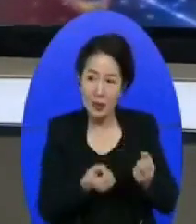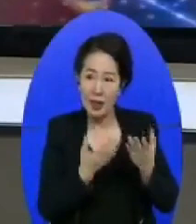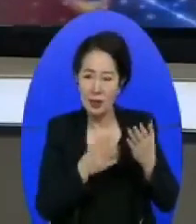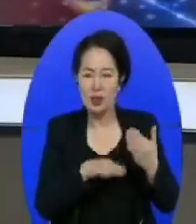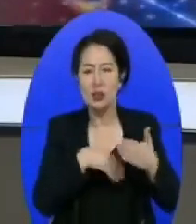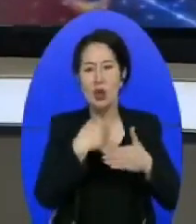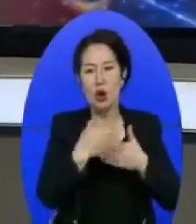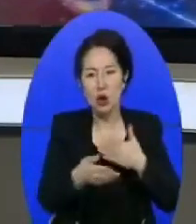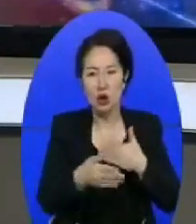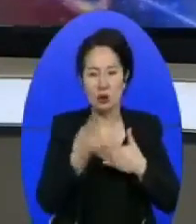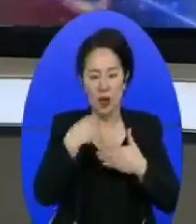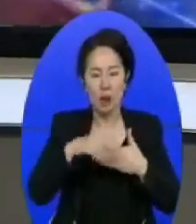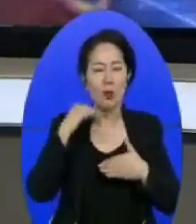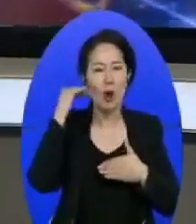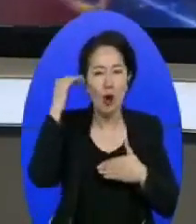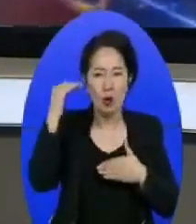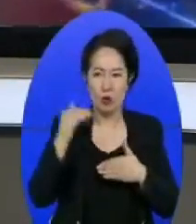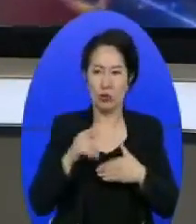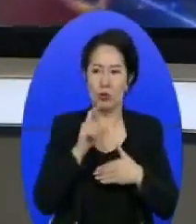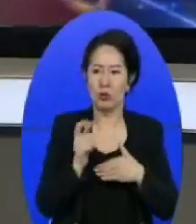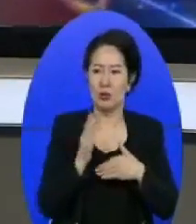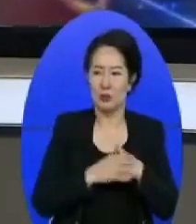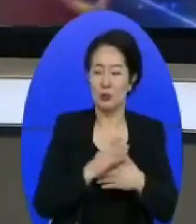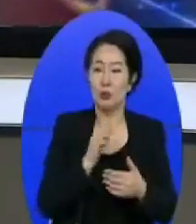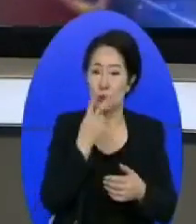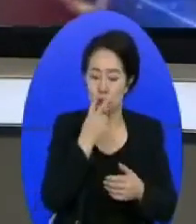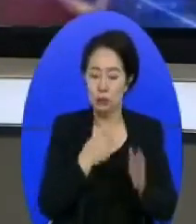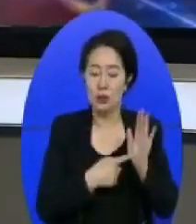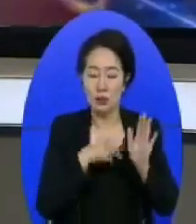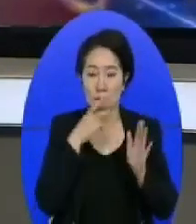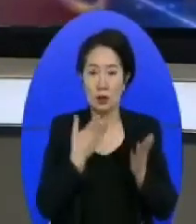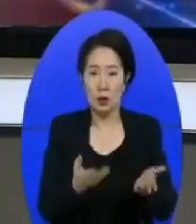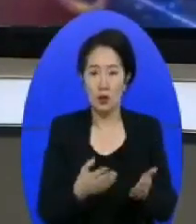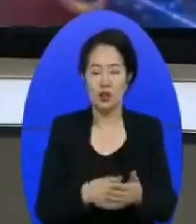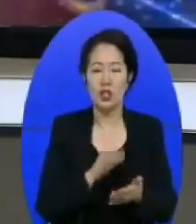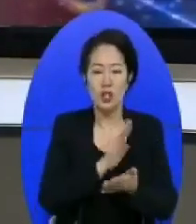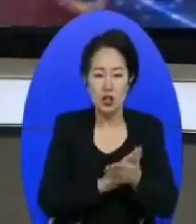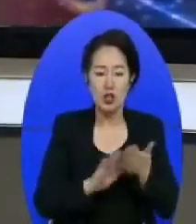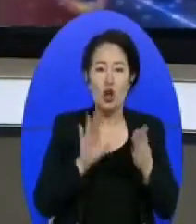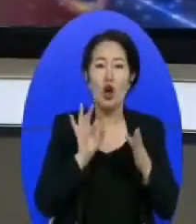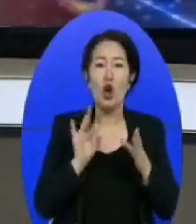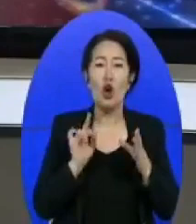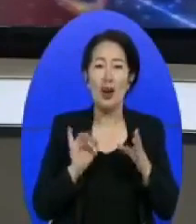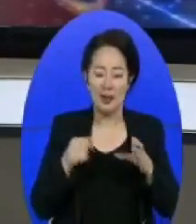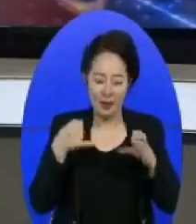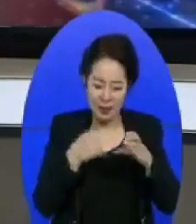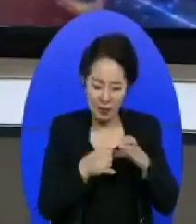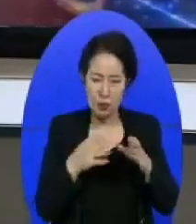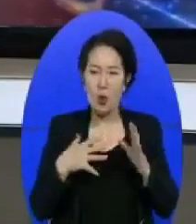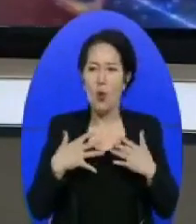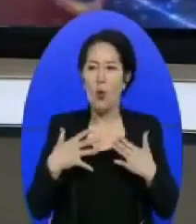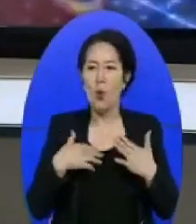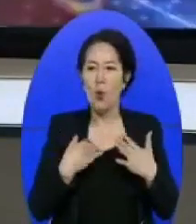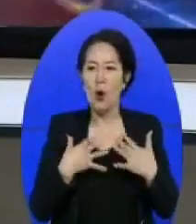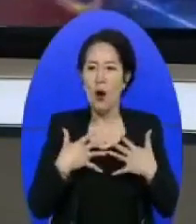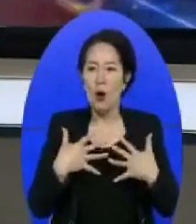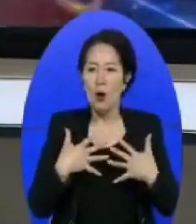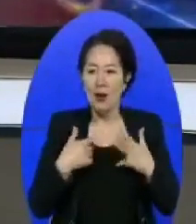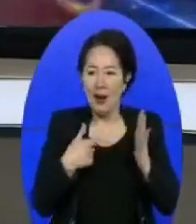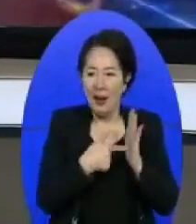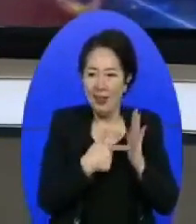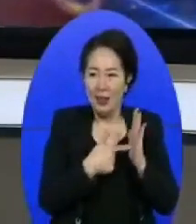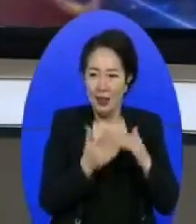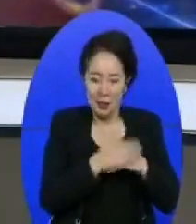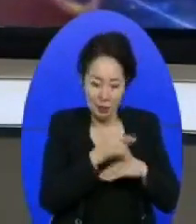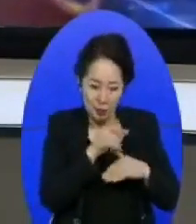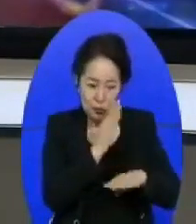бүртгэгдснээс хойших хамгийн өндөр үзүүлэлт боллоо гэдэг энэ мэдээллийг өглөө. За шин төрлийн коронавирусын уушигны хатгаалгаагаар нас барсан хүний тоо